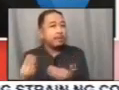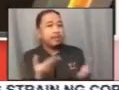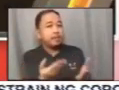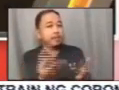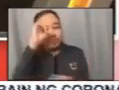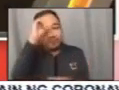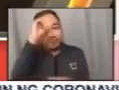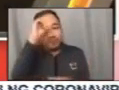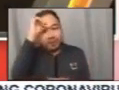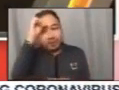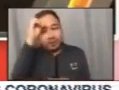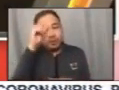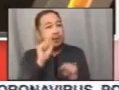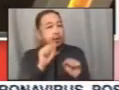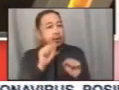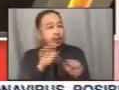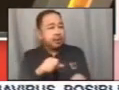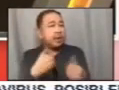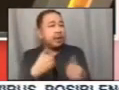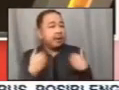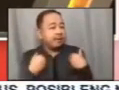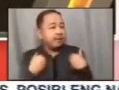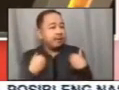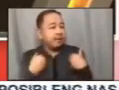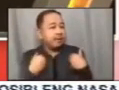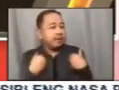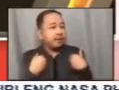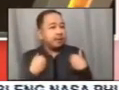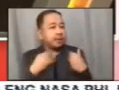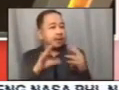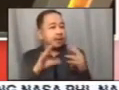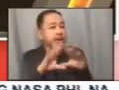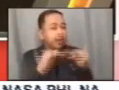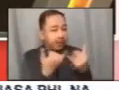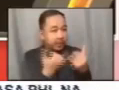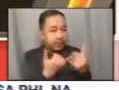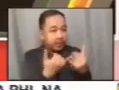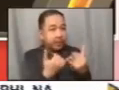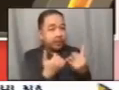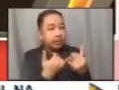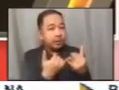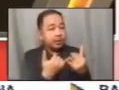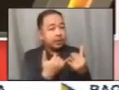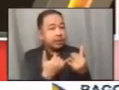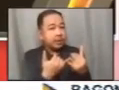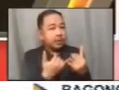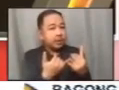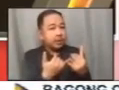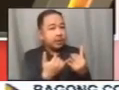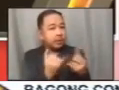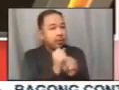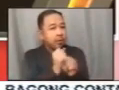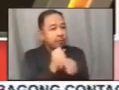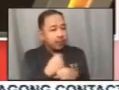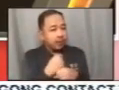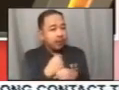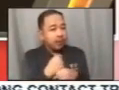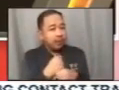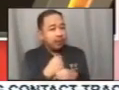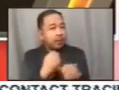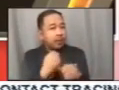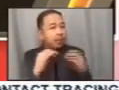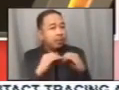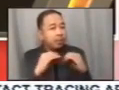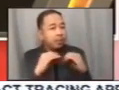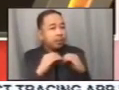storage na kakailanganin po na temperature nitong Covovax, pataas din po ba? Masyadong malamig or kakaya na naman